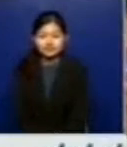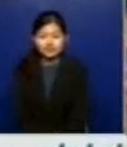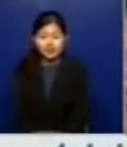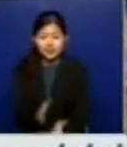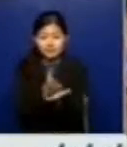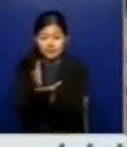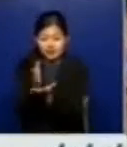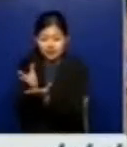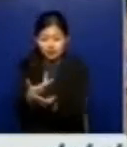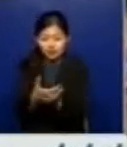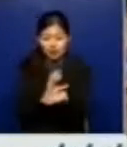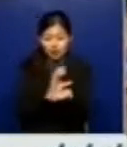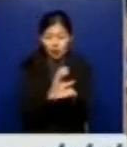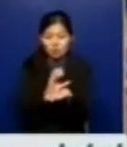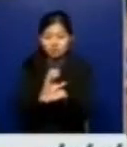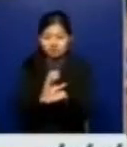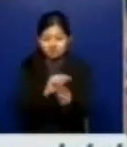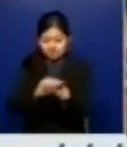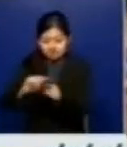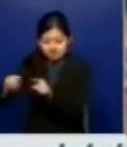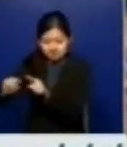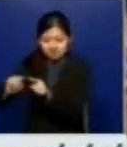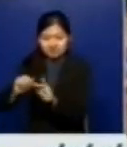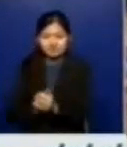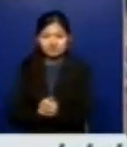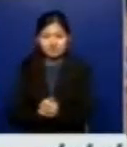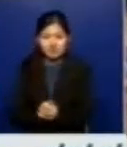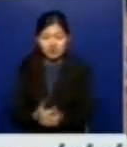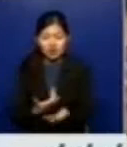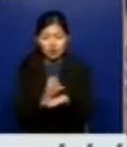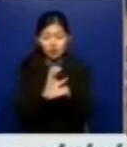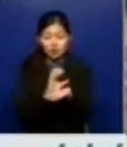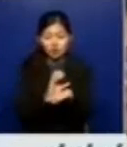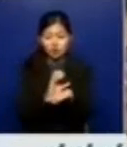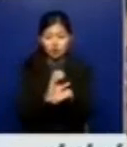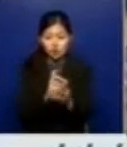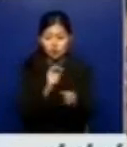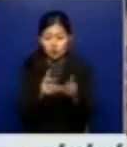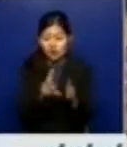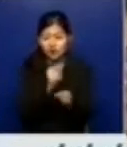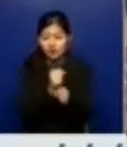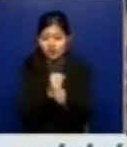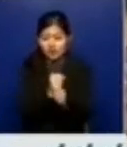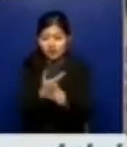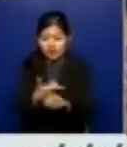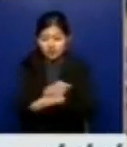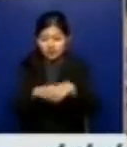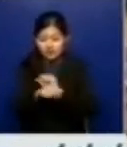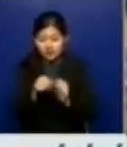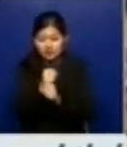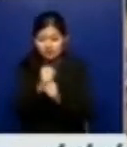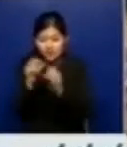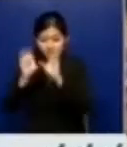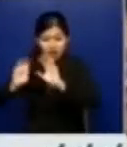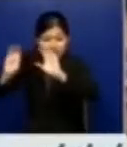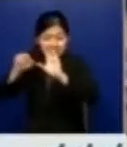งบประมาณต่างๆผมอยากเรียนว่าอย่างงบดำเนินงานเนี่ยนะครับเป็นงบประมาณที่ใช้ในการปฏิบัติงานของส่วนราชการ